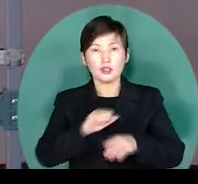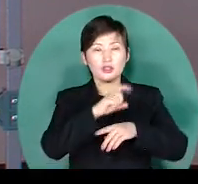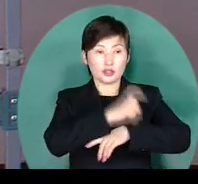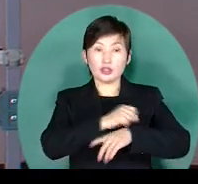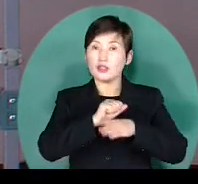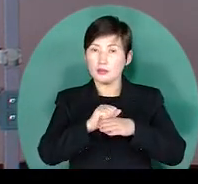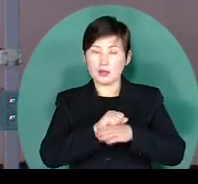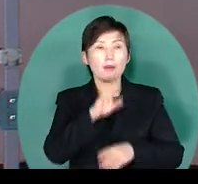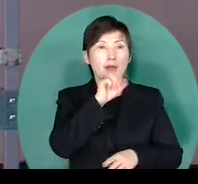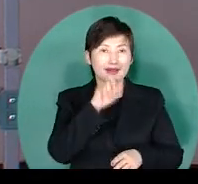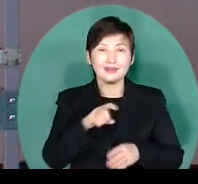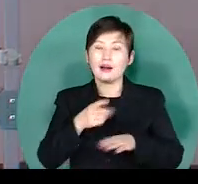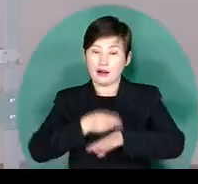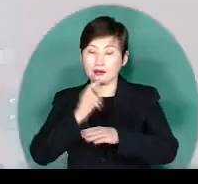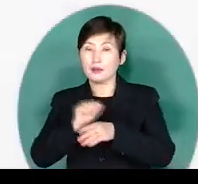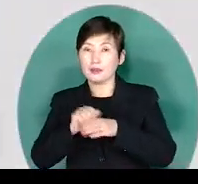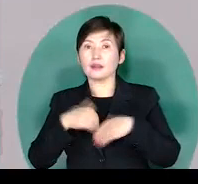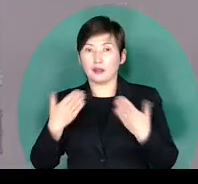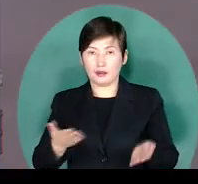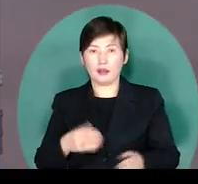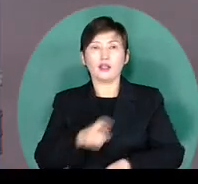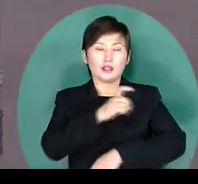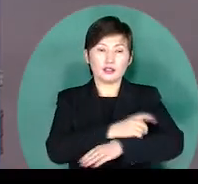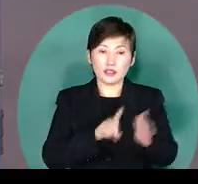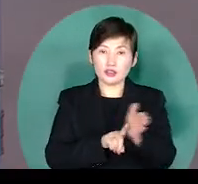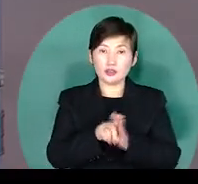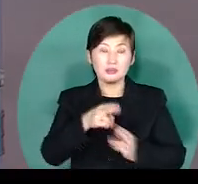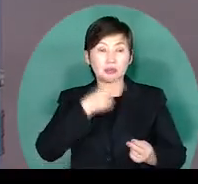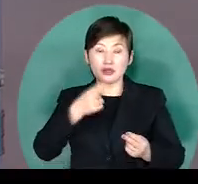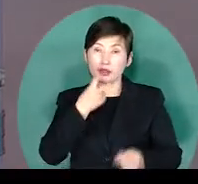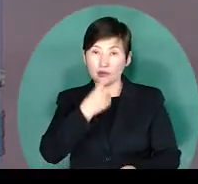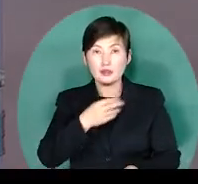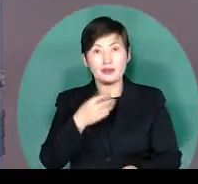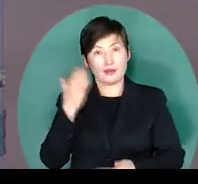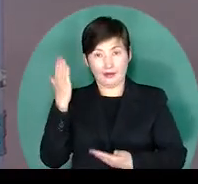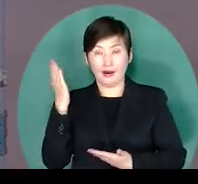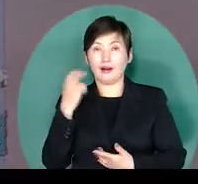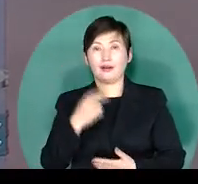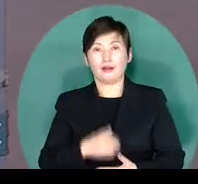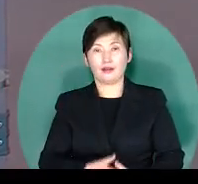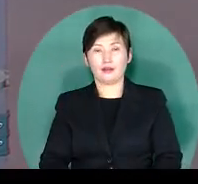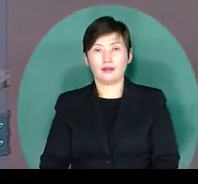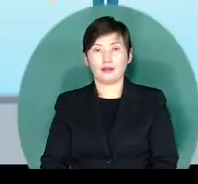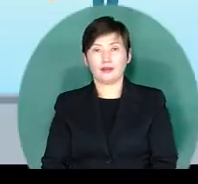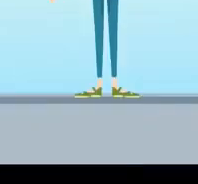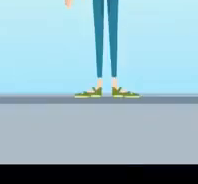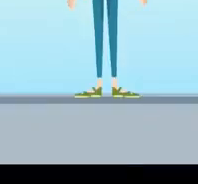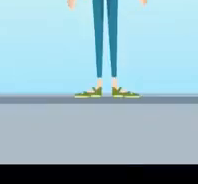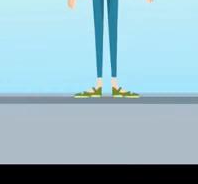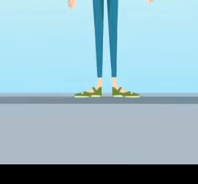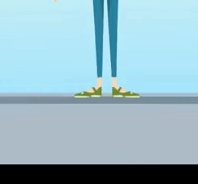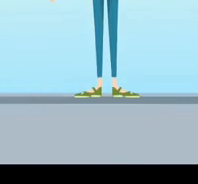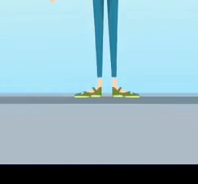бэлтгэлээ хангаж бал харандаа бэлдээрэй. Хичээл эхлэхийн үед багш нь дараах бичлэгийг үзүүлээ. Дэлгэц рүү анхаарлаа хандуулаарай.